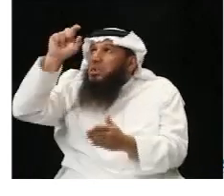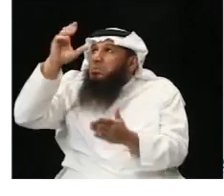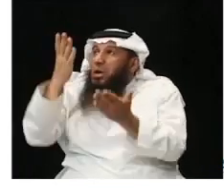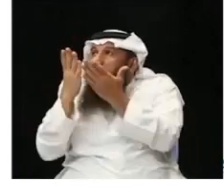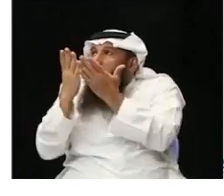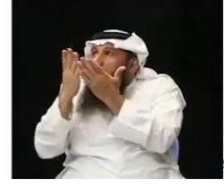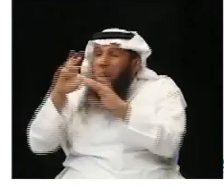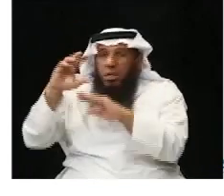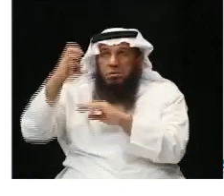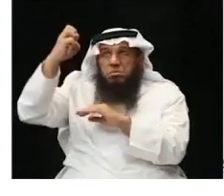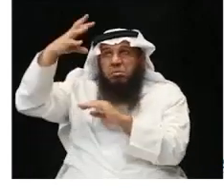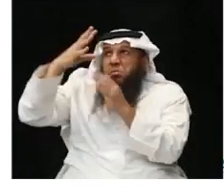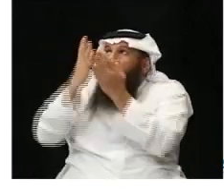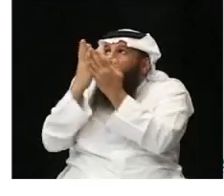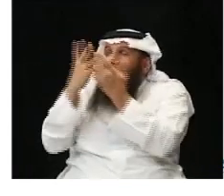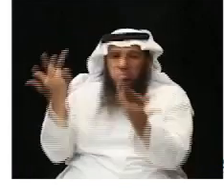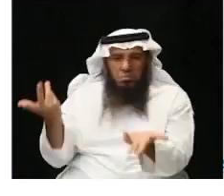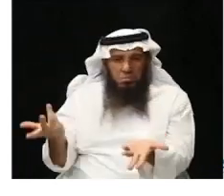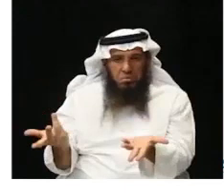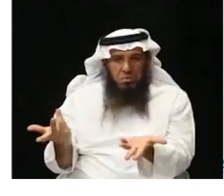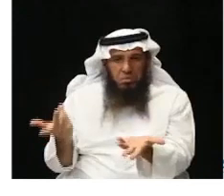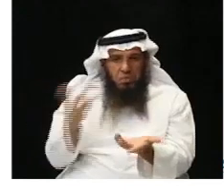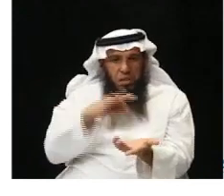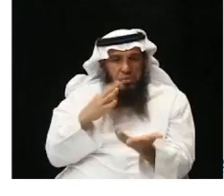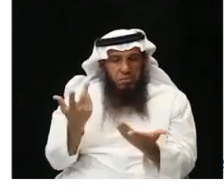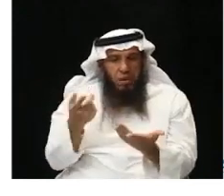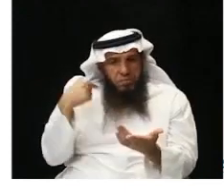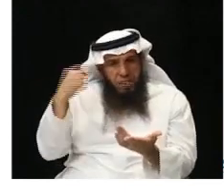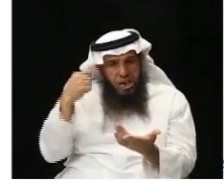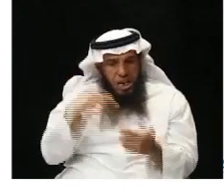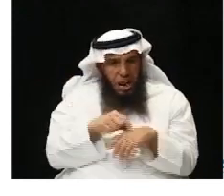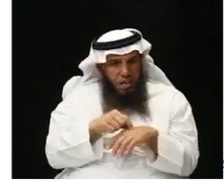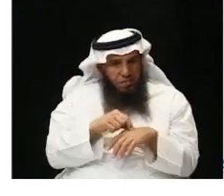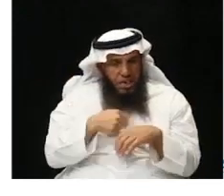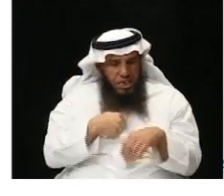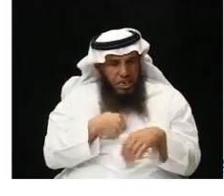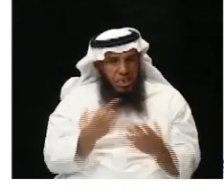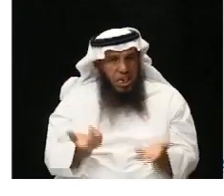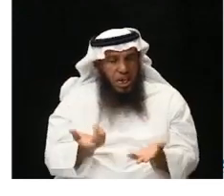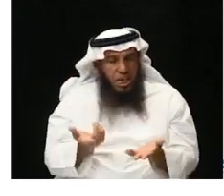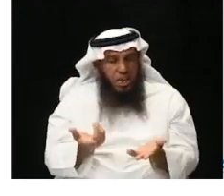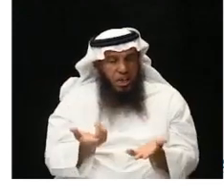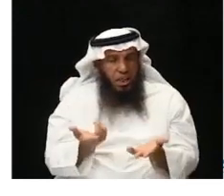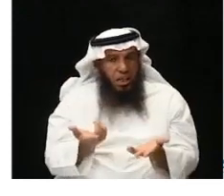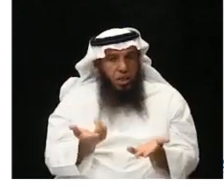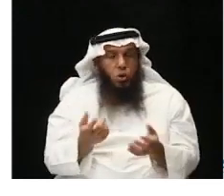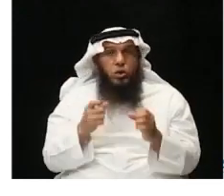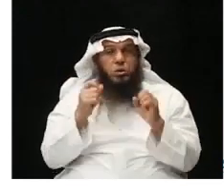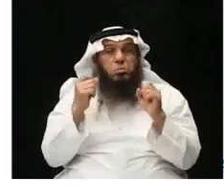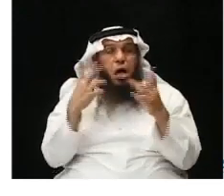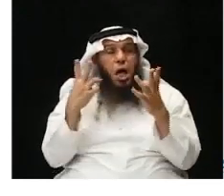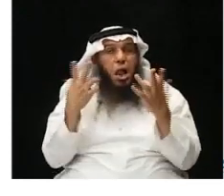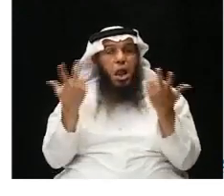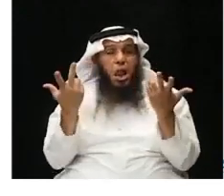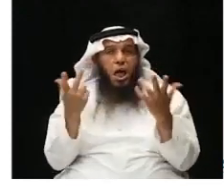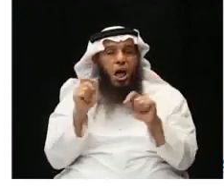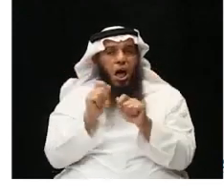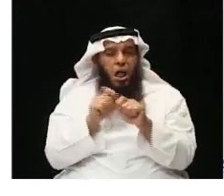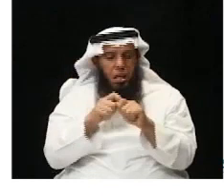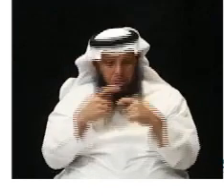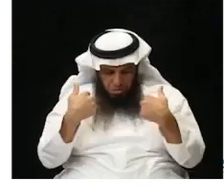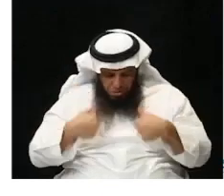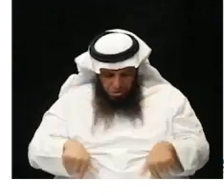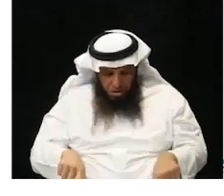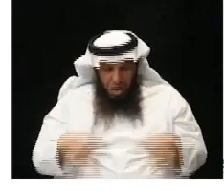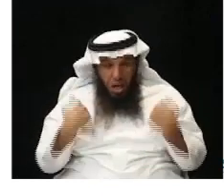خلق هذا الكون كاملا. بل الإنسان لو فكر في نفسه لأرأى العجب العجاب في خلقته. لهذا